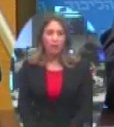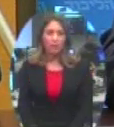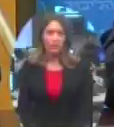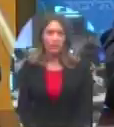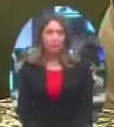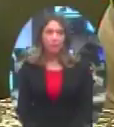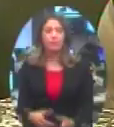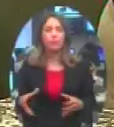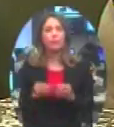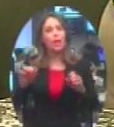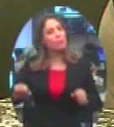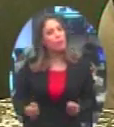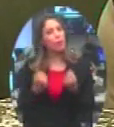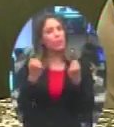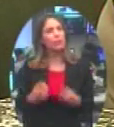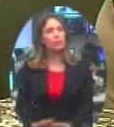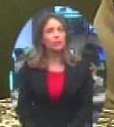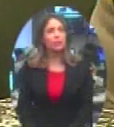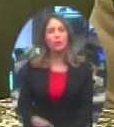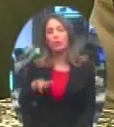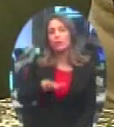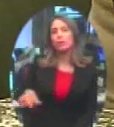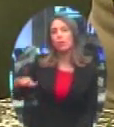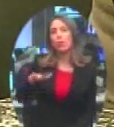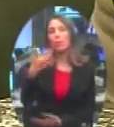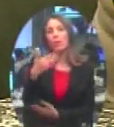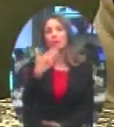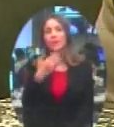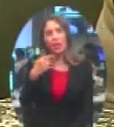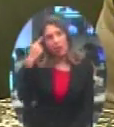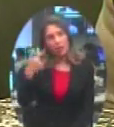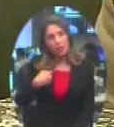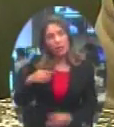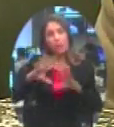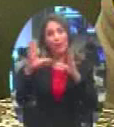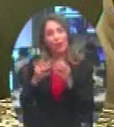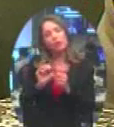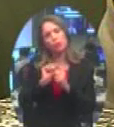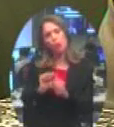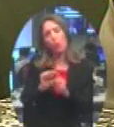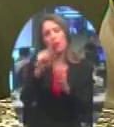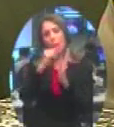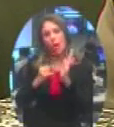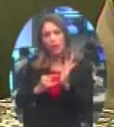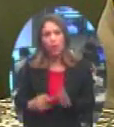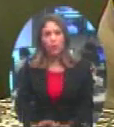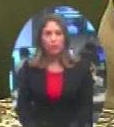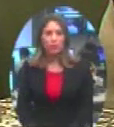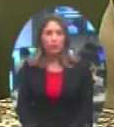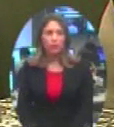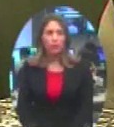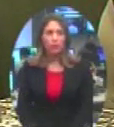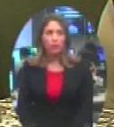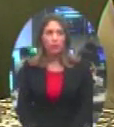למאמץ החשוב הזה. הציבור במדינת ישראל לדעתי בכללי די תומך בכל החקיקות האלה. אבל זאת